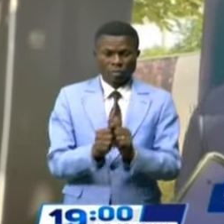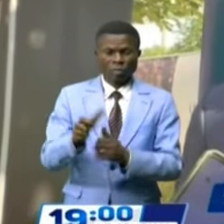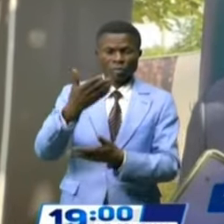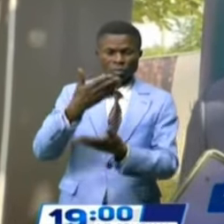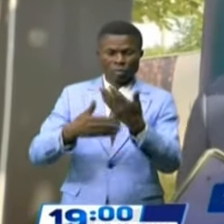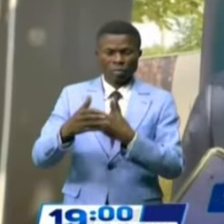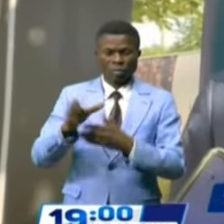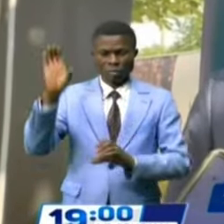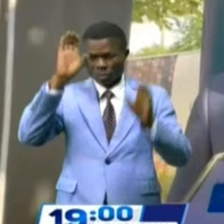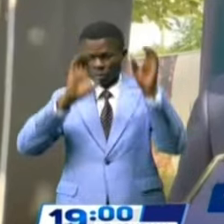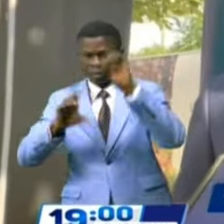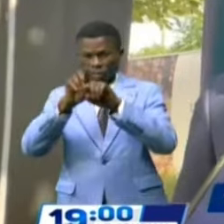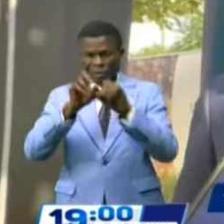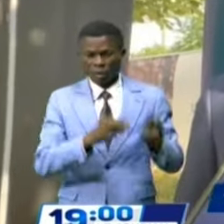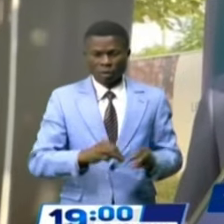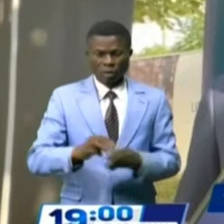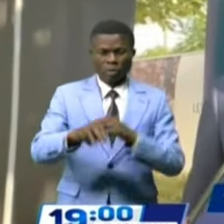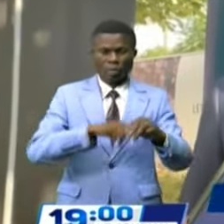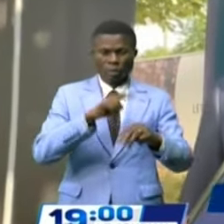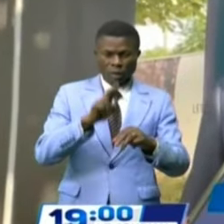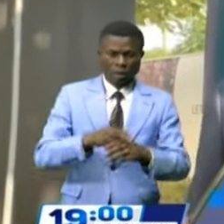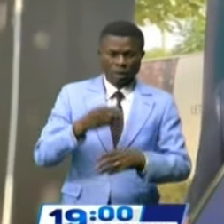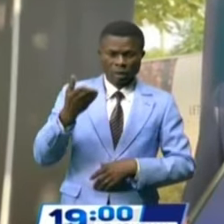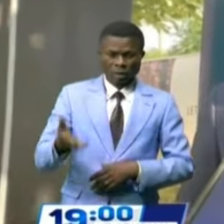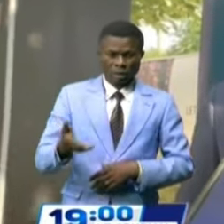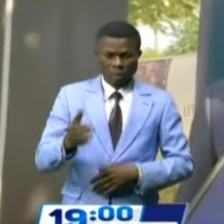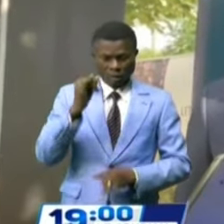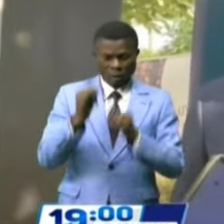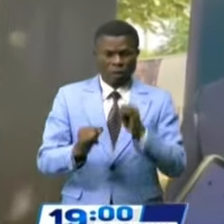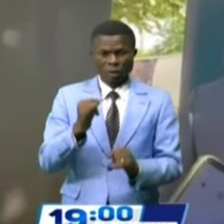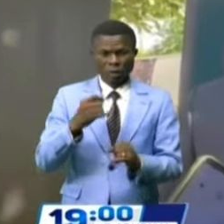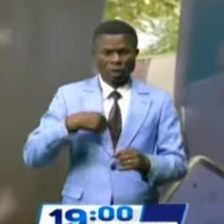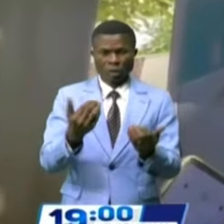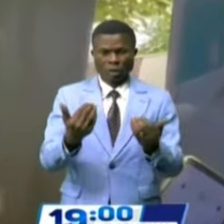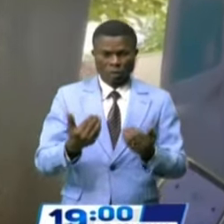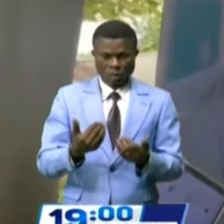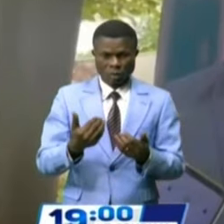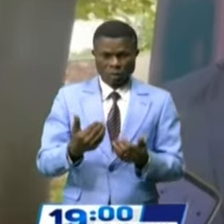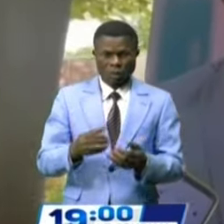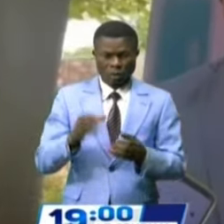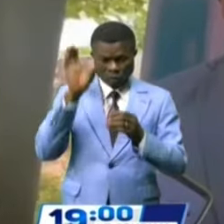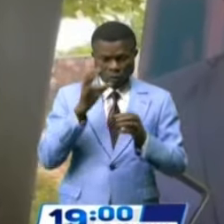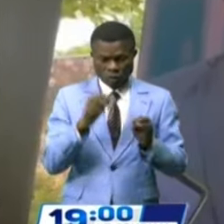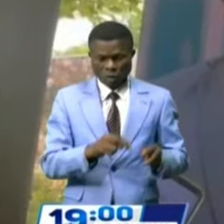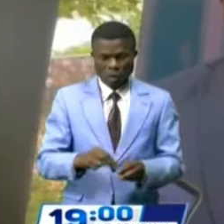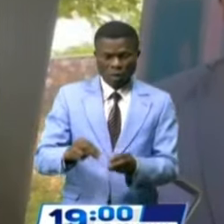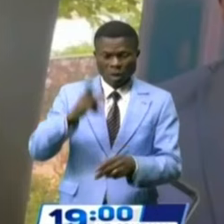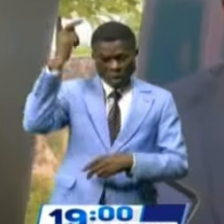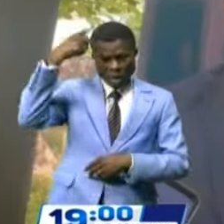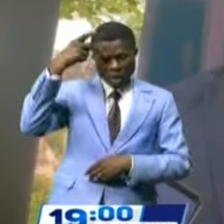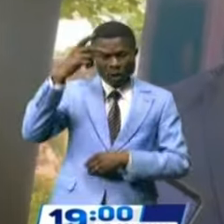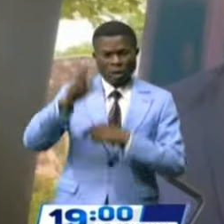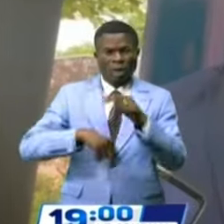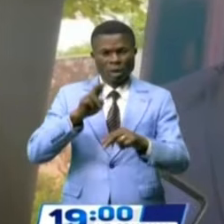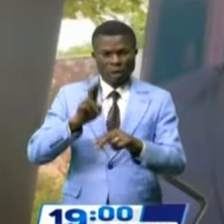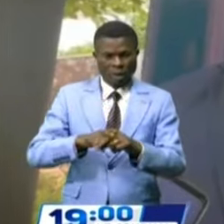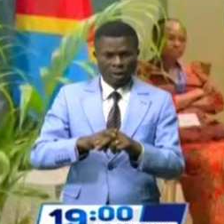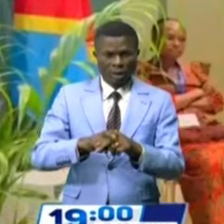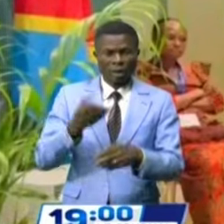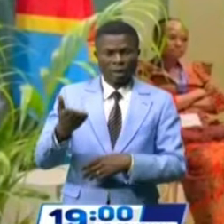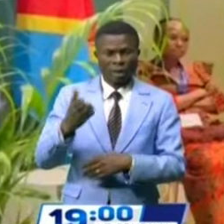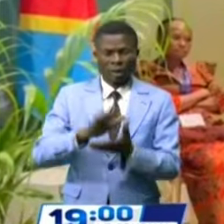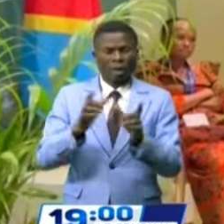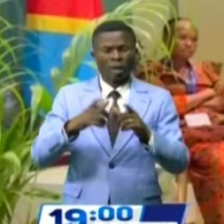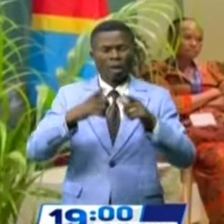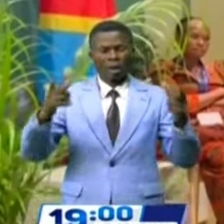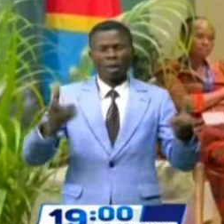la science et la stratégie nationale des tourbières. Parce que si nous voulons rédiger une stratégie ou une politique nationale de tourbières qui soit robuste,